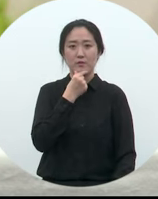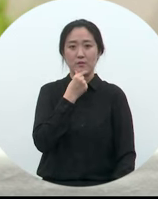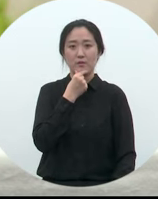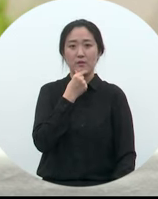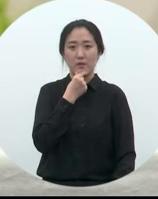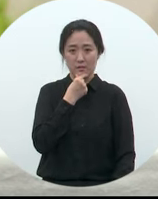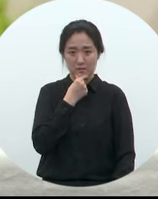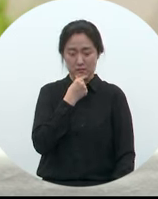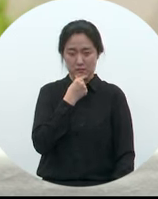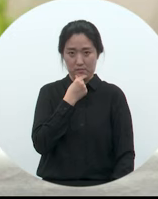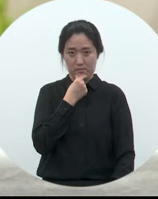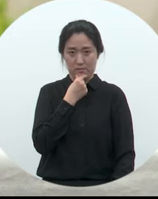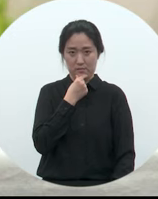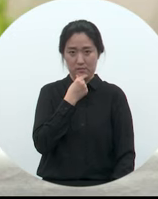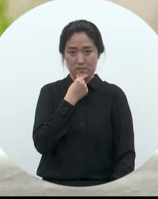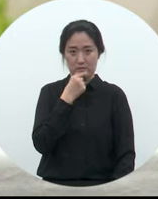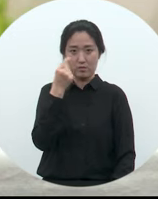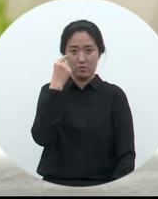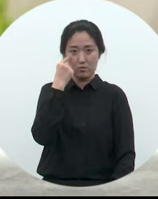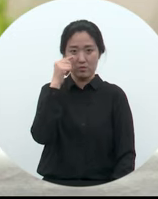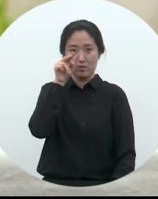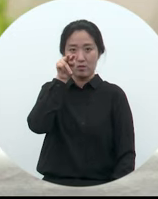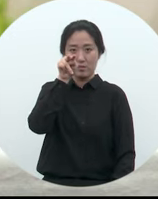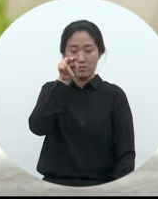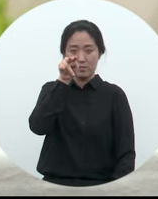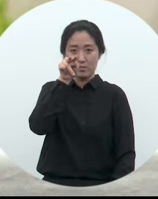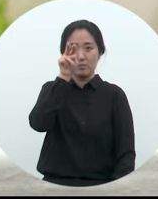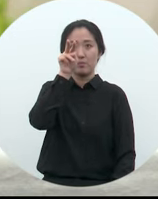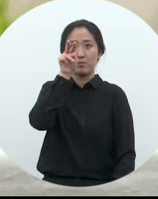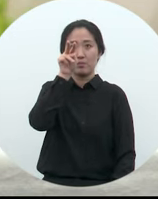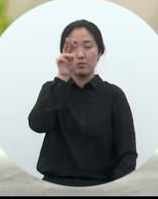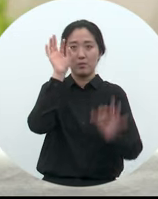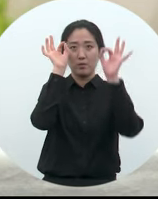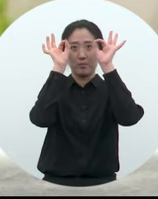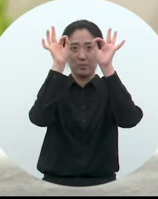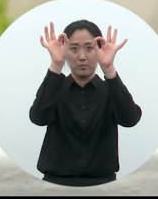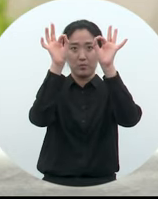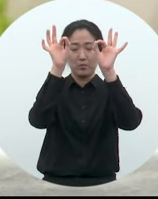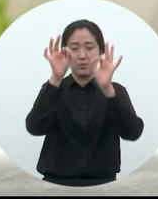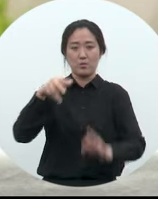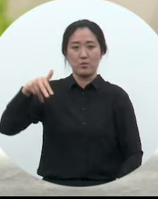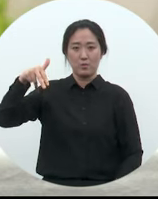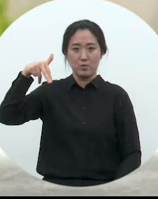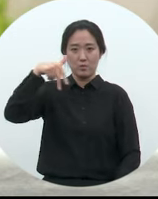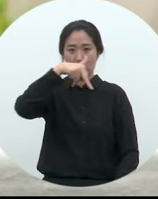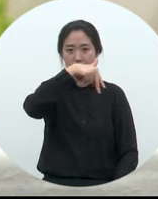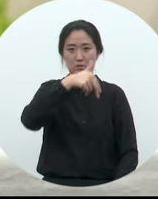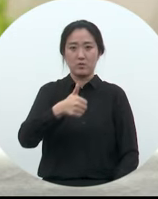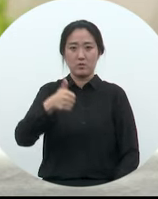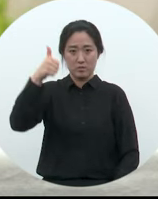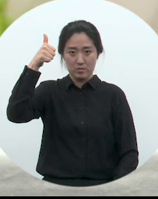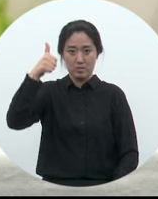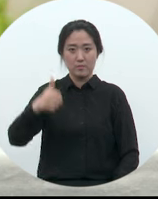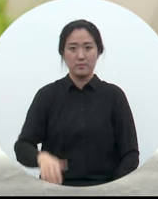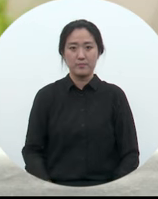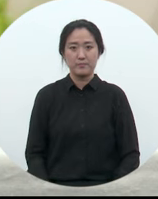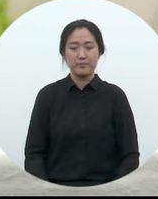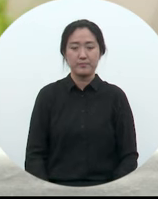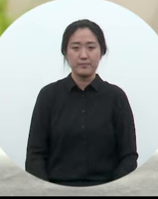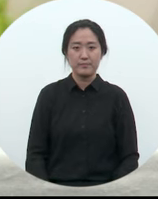항상 턱을 자연스럽게 당기고 시선은 정면 약간 위에 부분들을 향하도록 걷는 것이